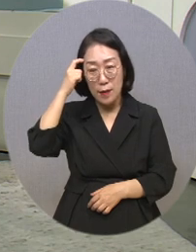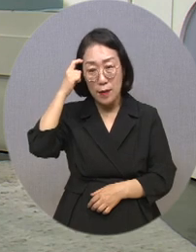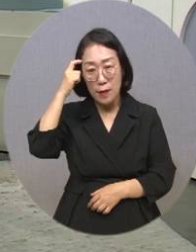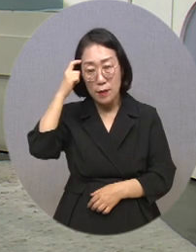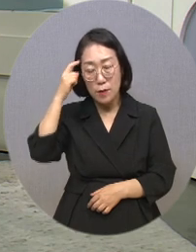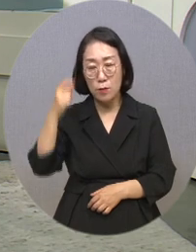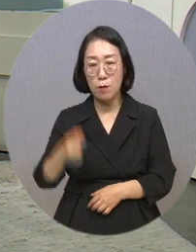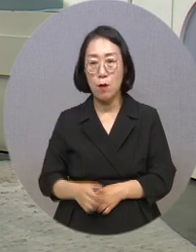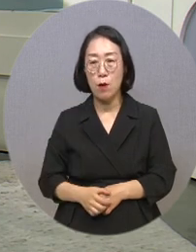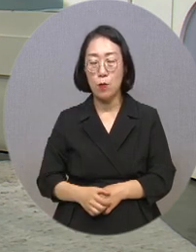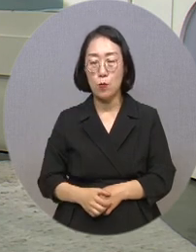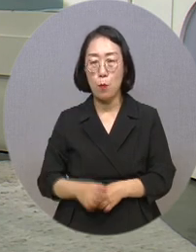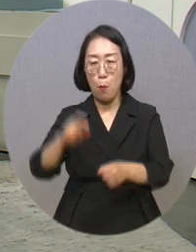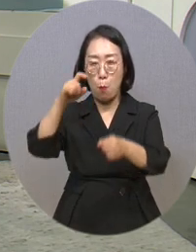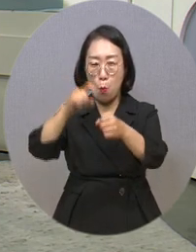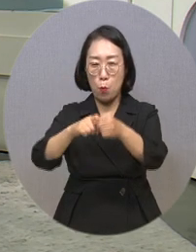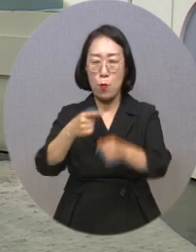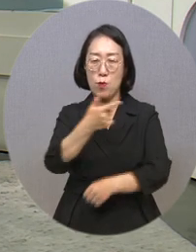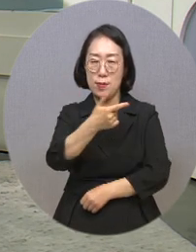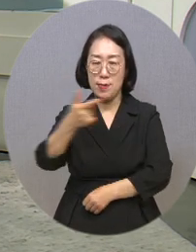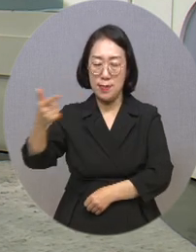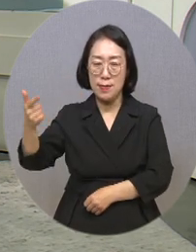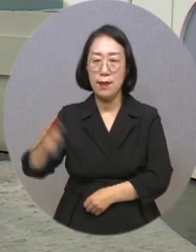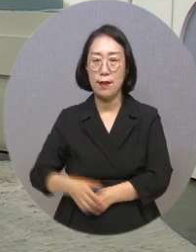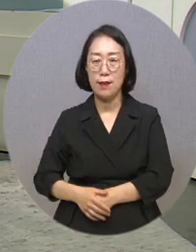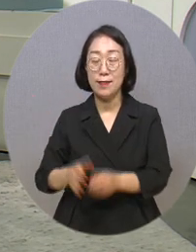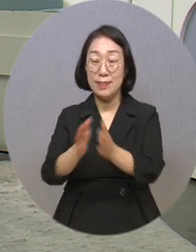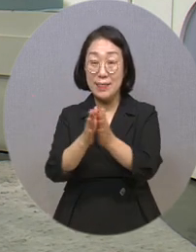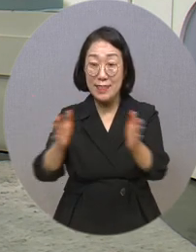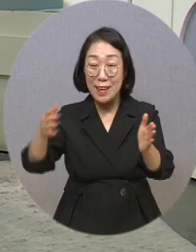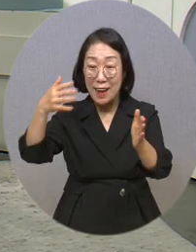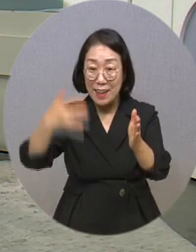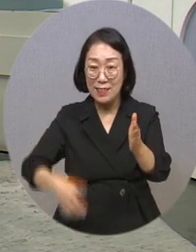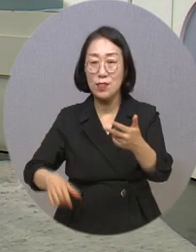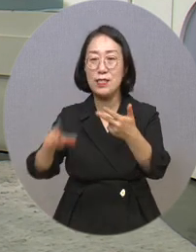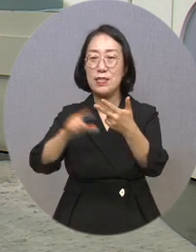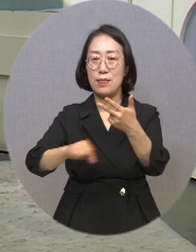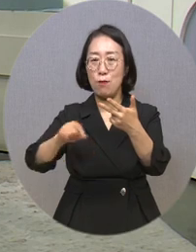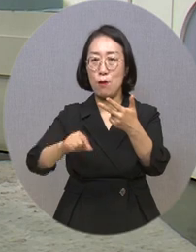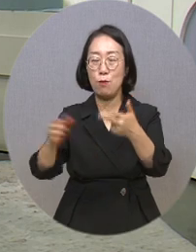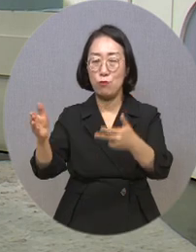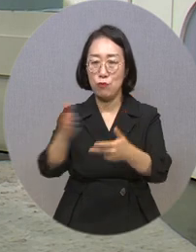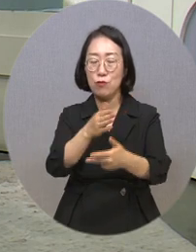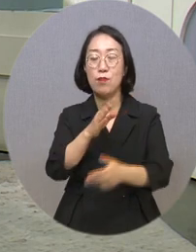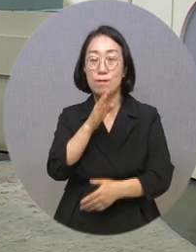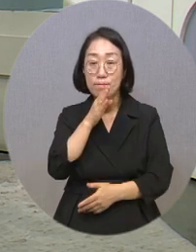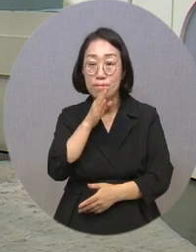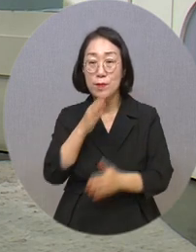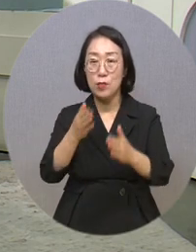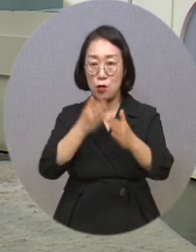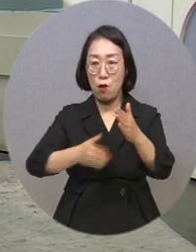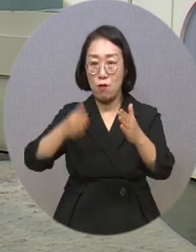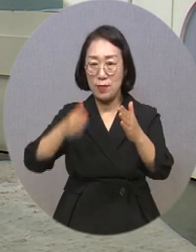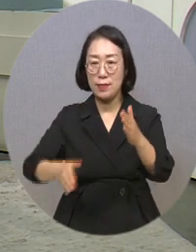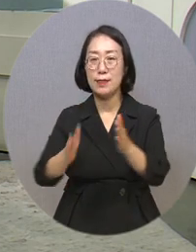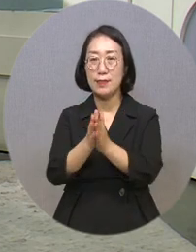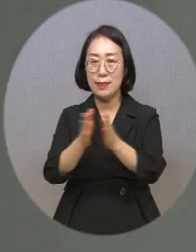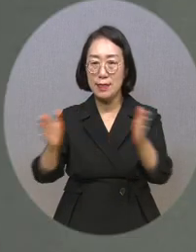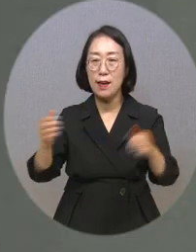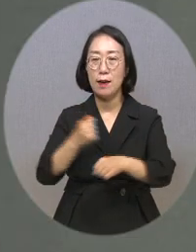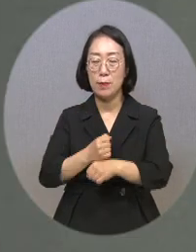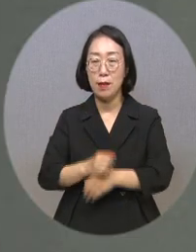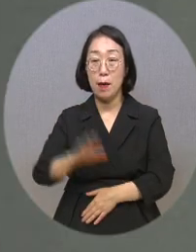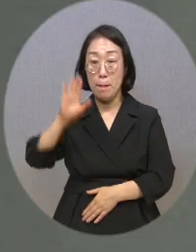크게 지금 잡고 있습니다. 아직 시작은 안 되고 7월 달부터 이제 본격적으로 하게 될 것 같습니다.